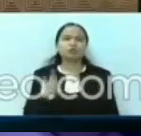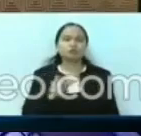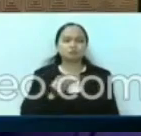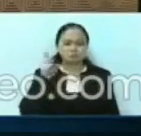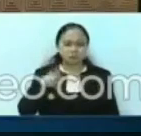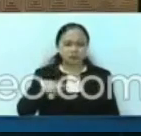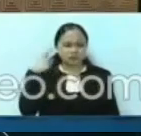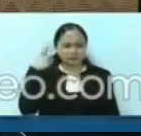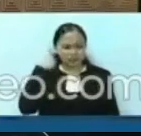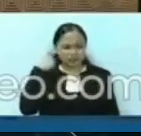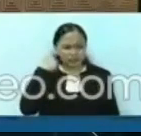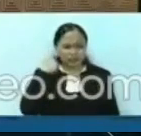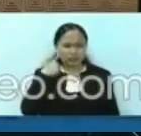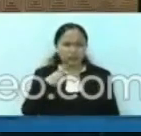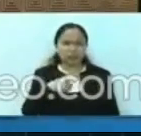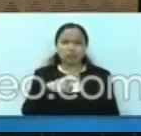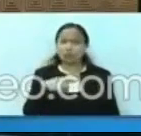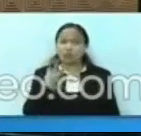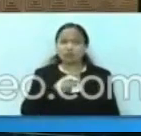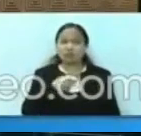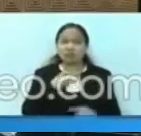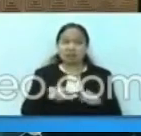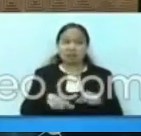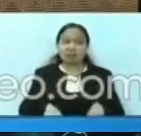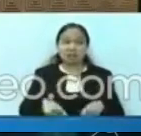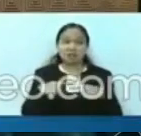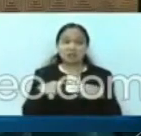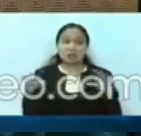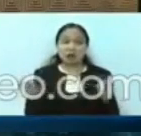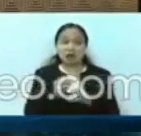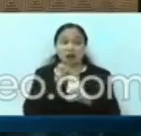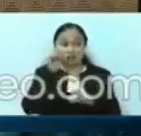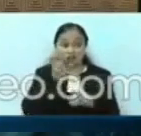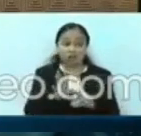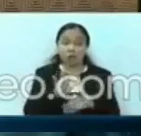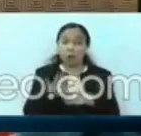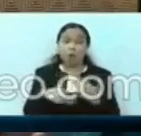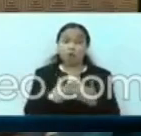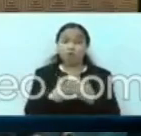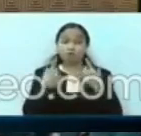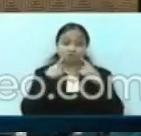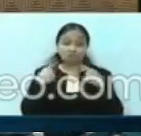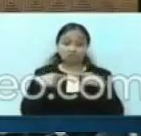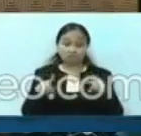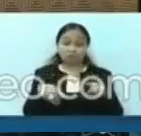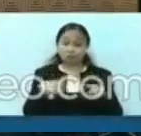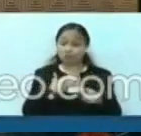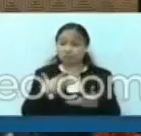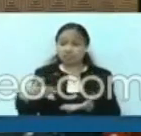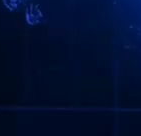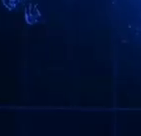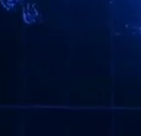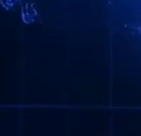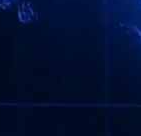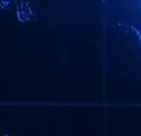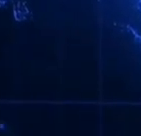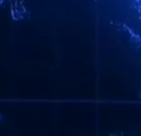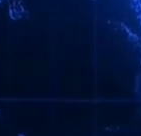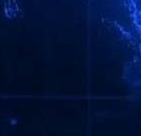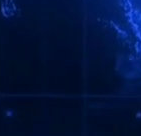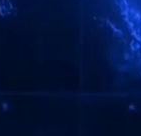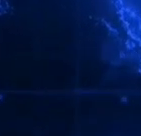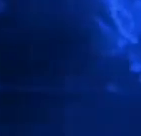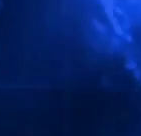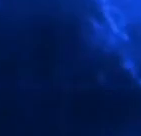without God. Kasi without God, lahat ng success natin na nakuha natin sa mundo, they are all in vain. Wow!